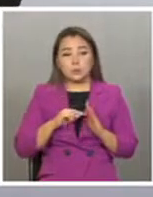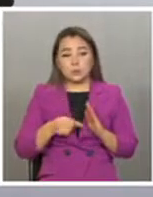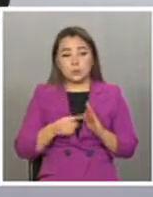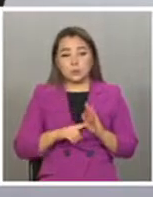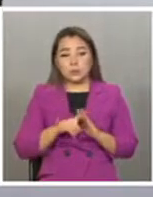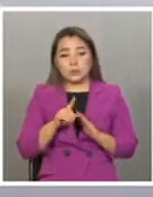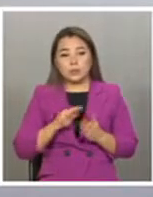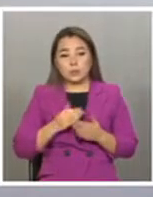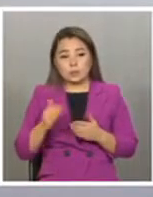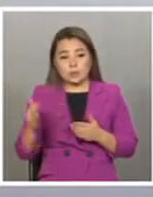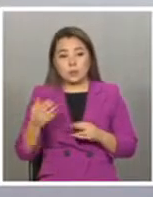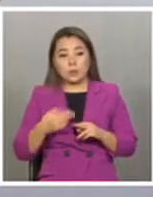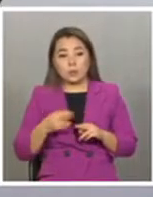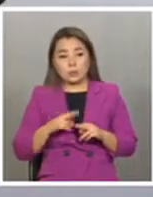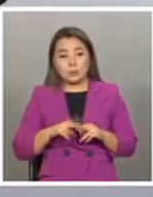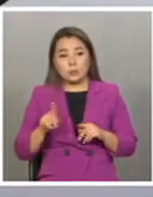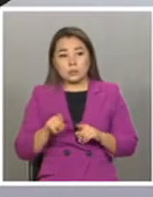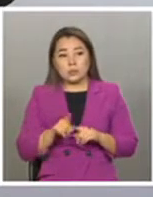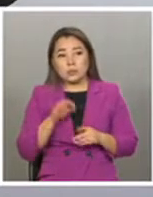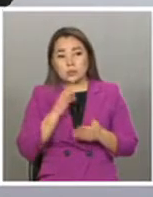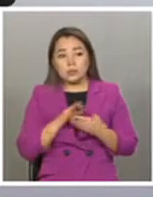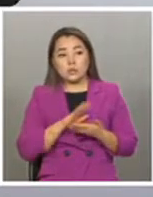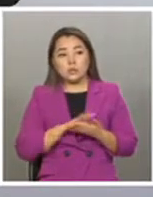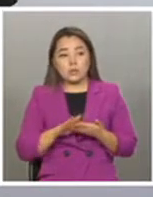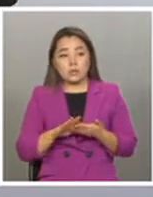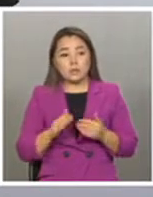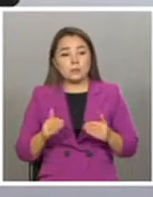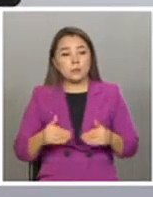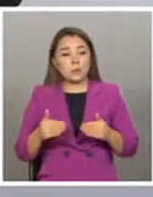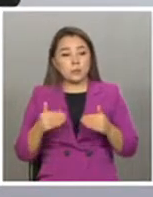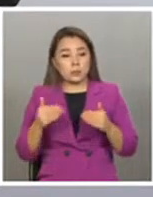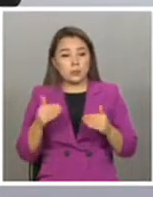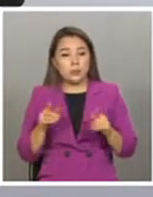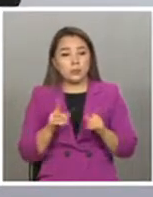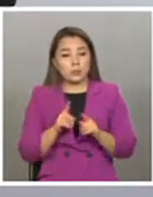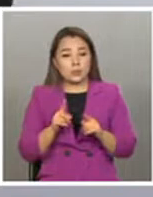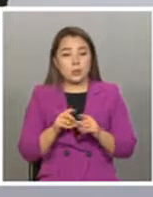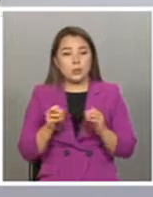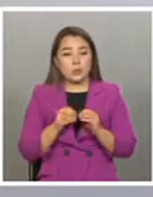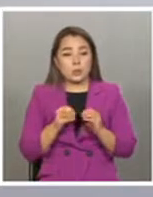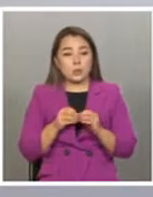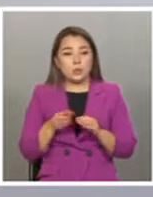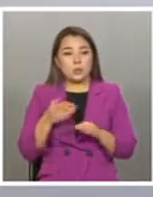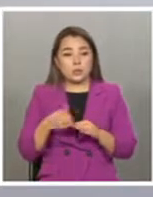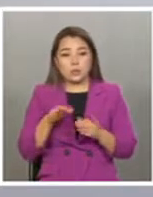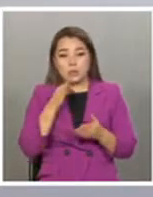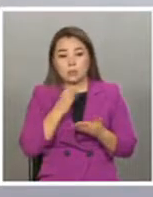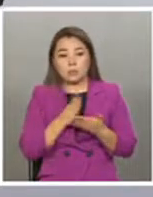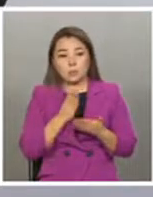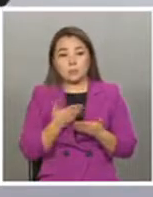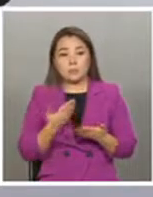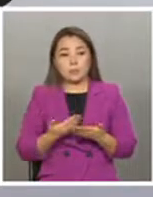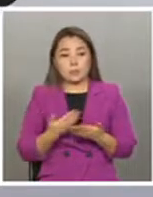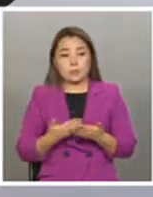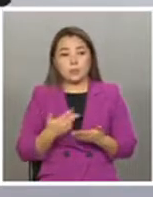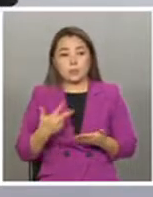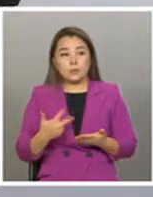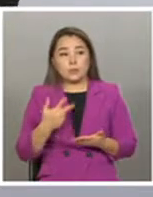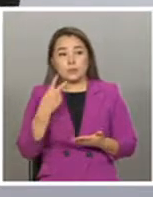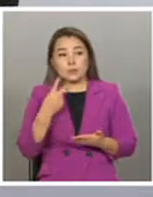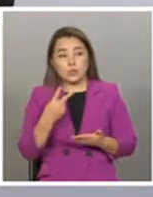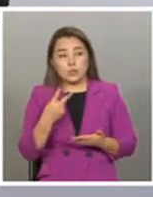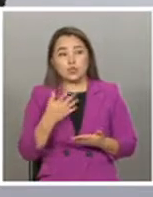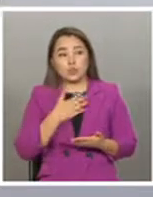басталса, онда оны таза периодты ондық бөлшек деп атаймыз. Мысалы, 3-тен 2 жай